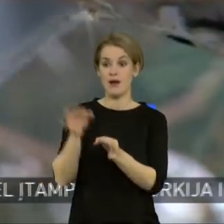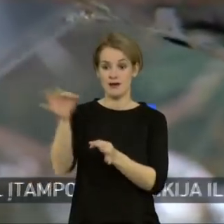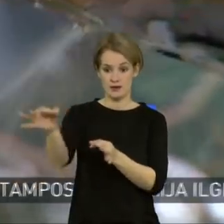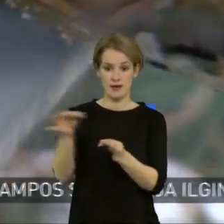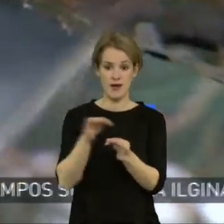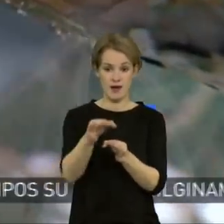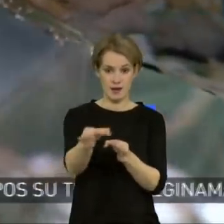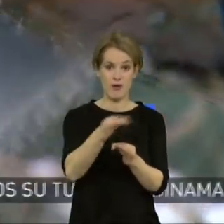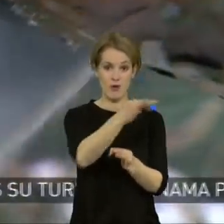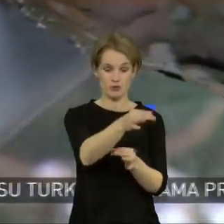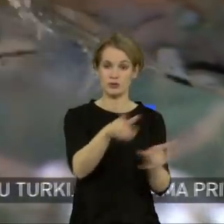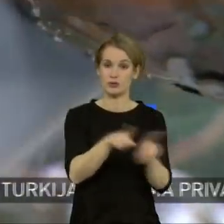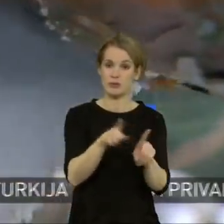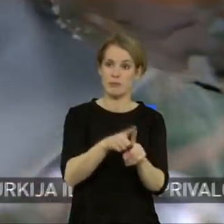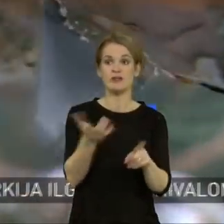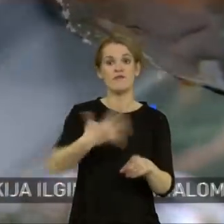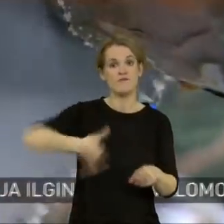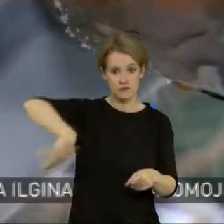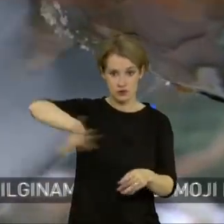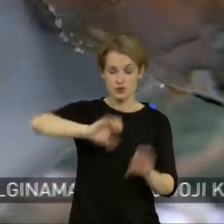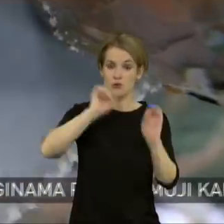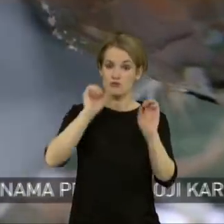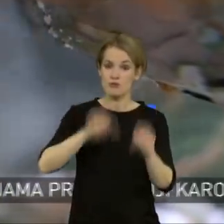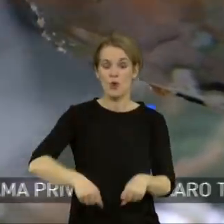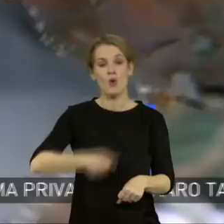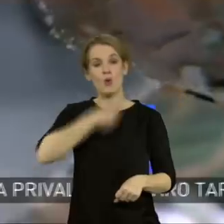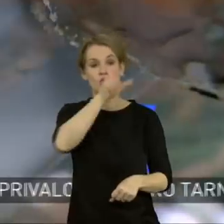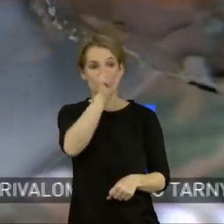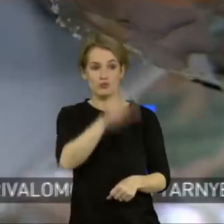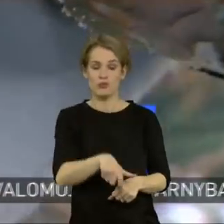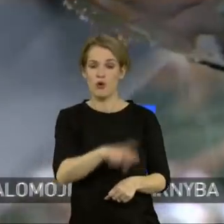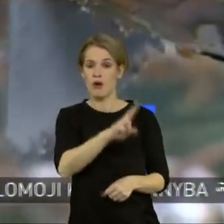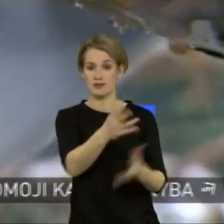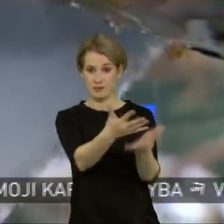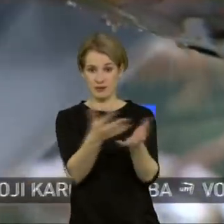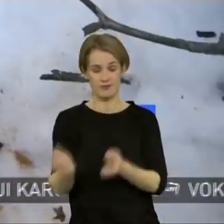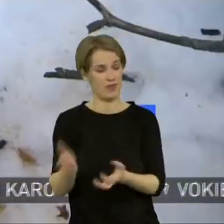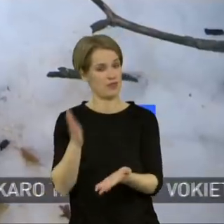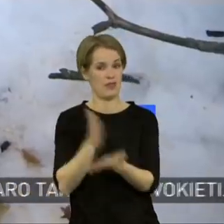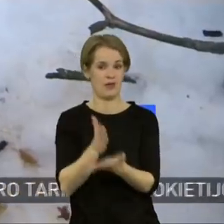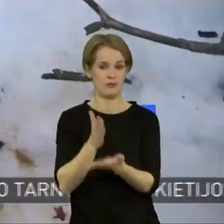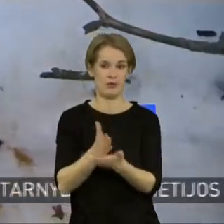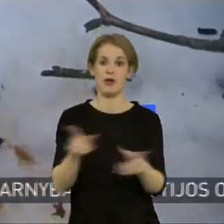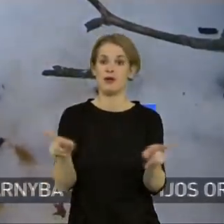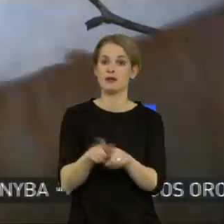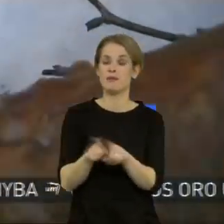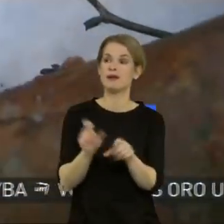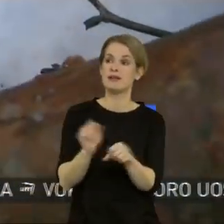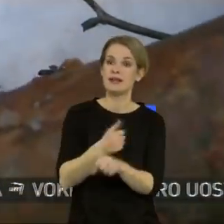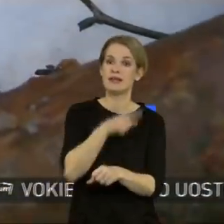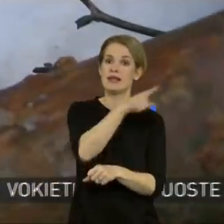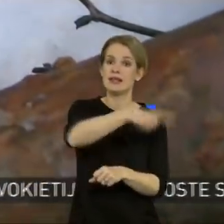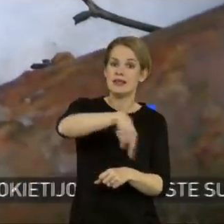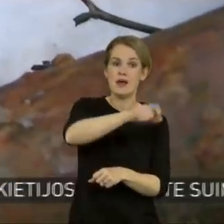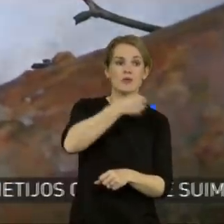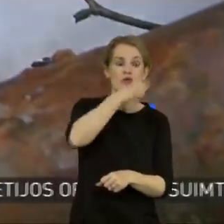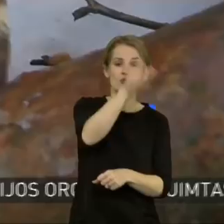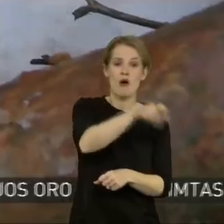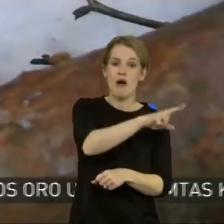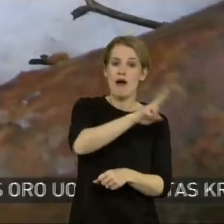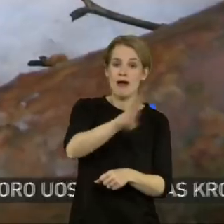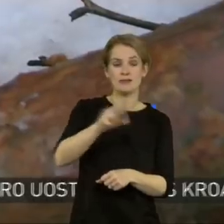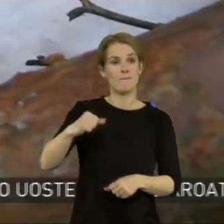samdytų vyresnių žmonės. Anot jo, visuomeniai senstant, reikia ieškoti, kas juos pačius skatintų imtis, ko nors, iš ko jie